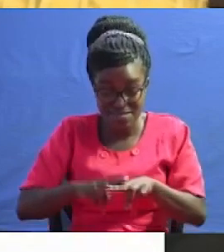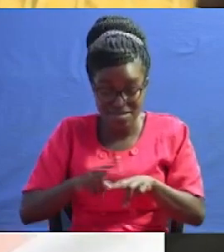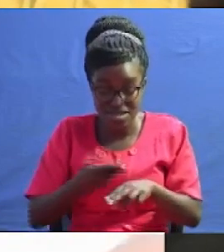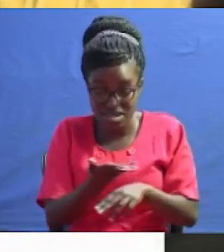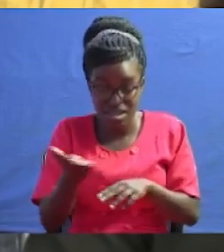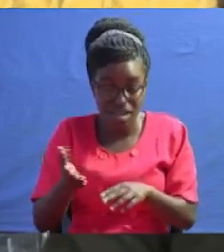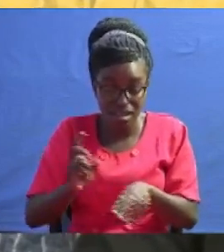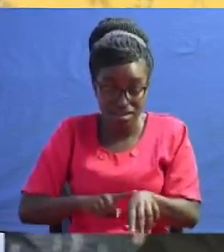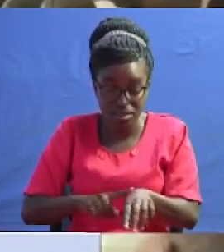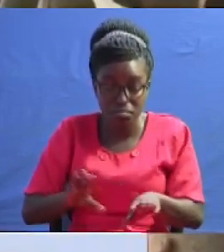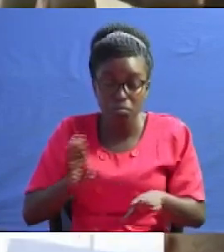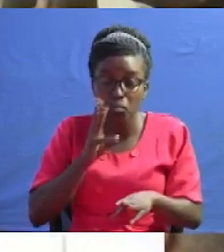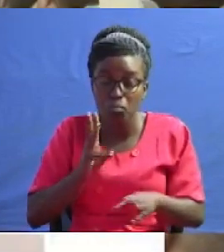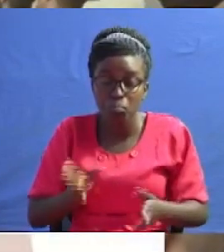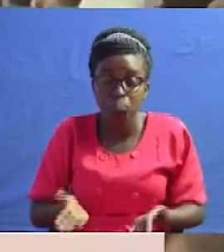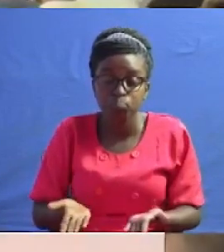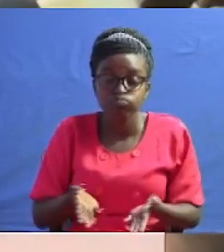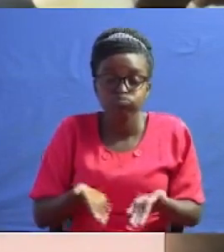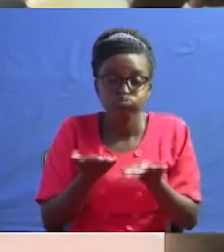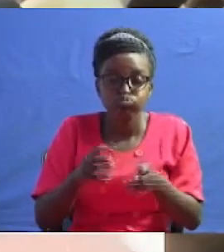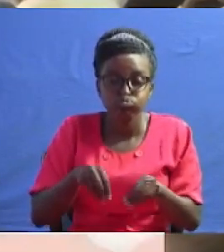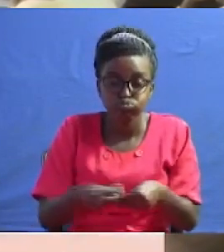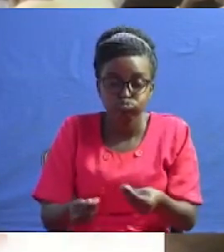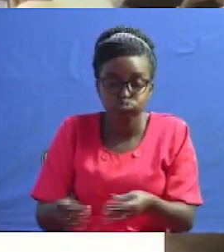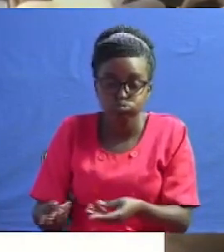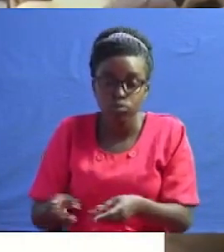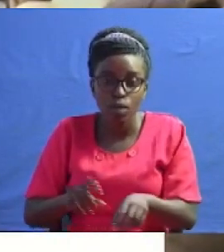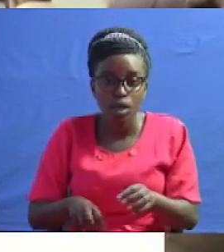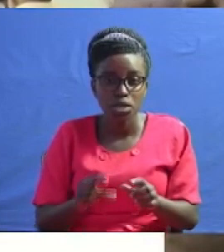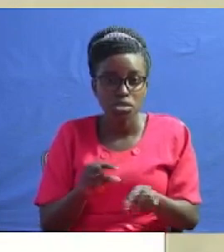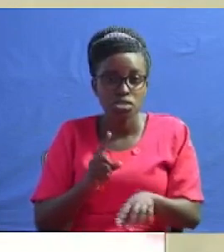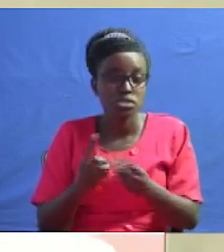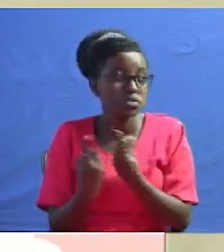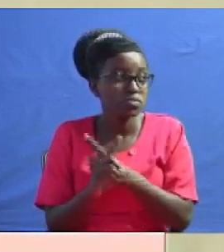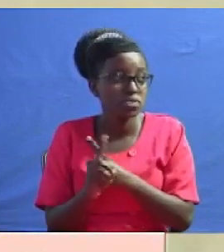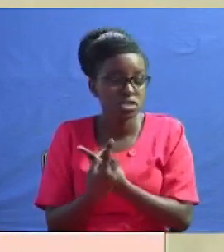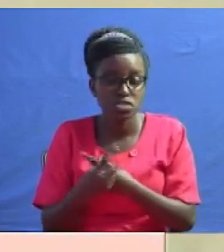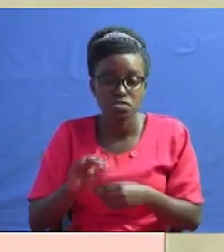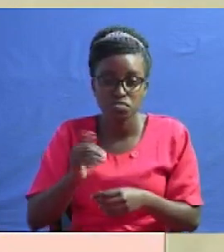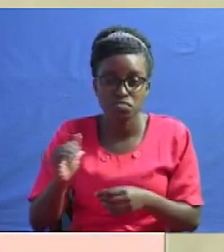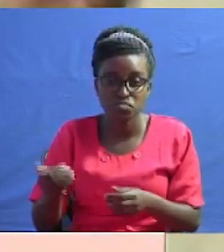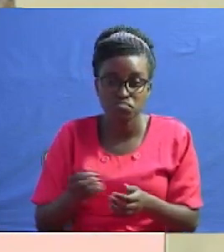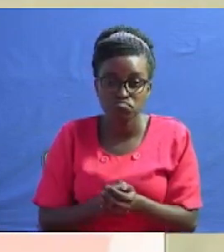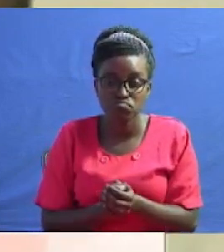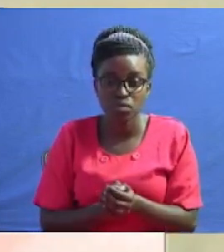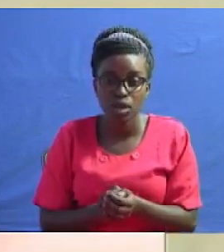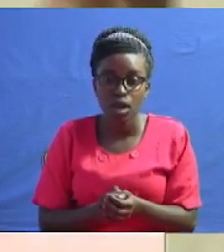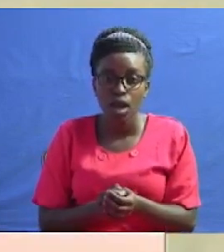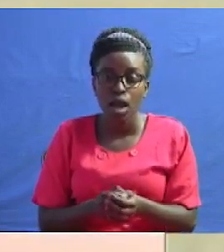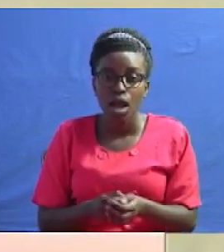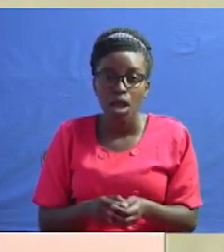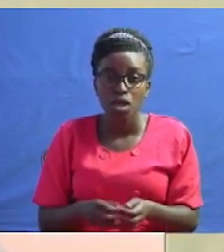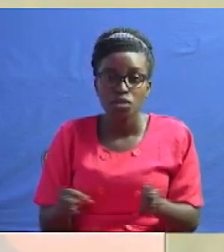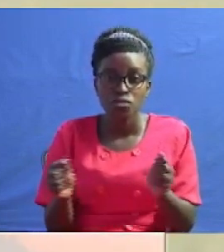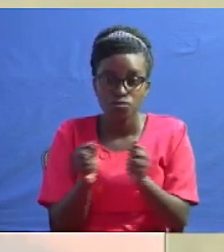mradi wa maji na kuwanasua wafugaji wengi ambao huangaika nyakati za ukame. If we are getting only